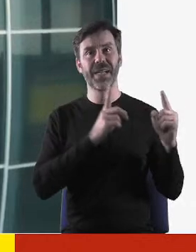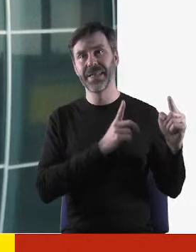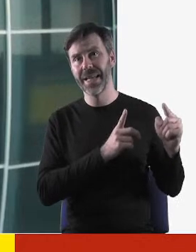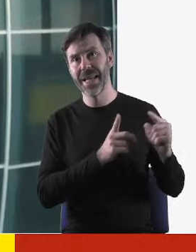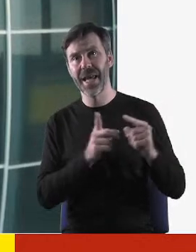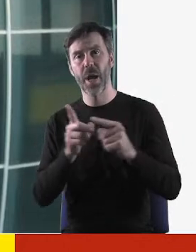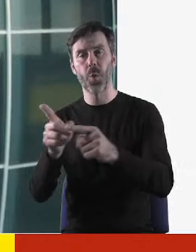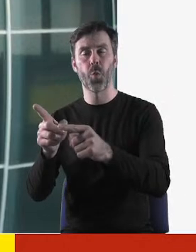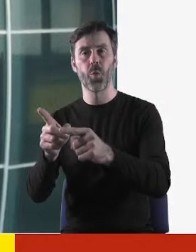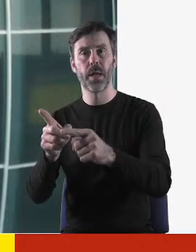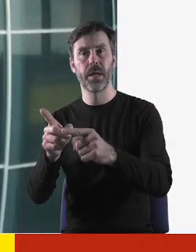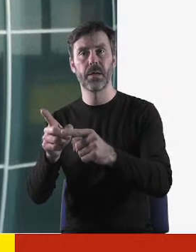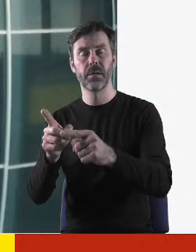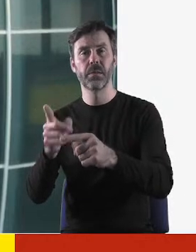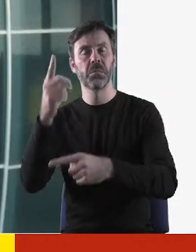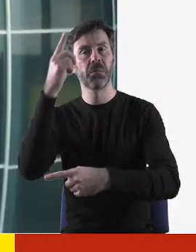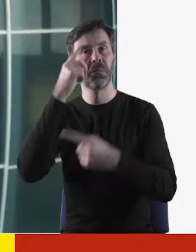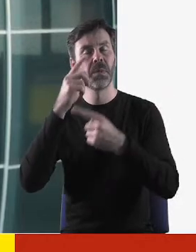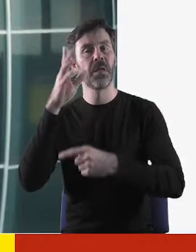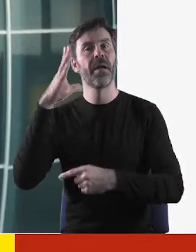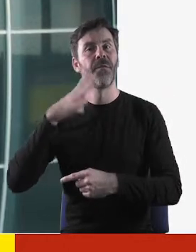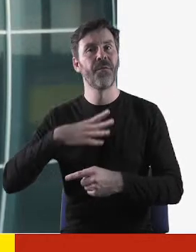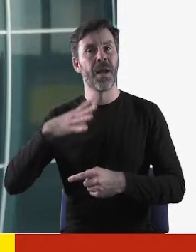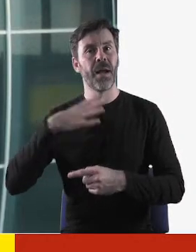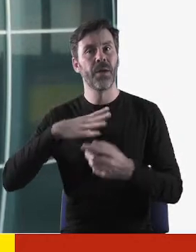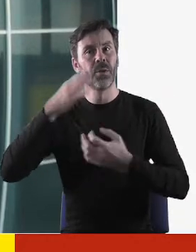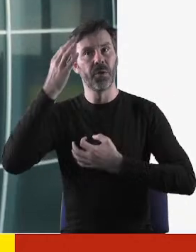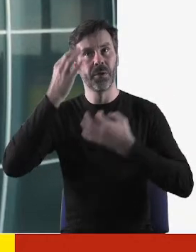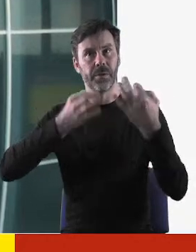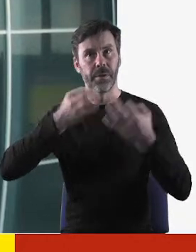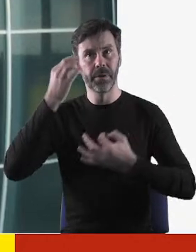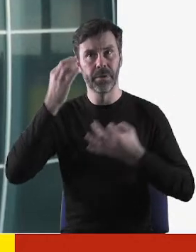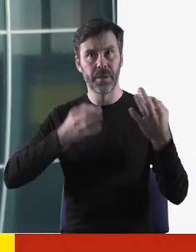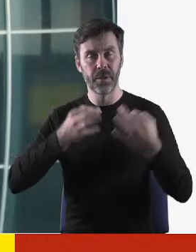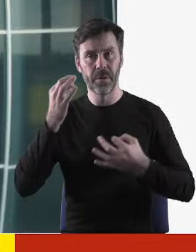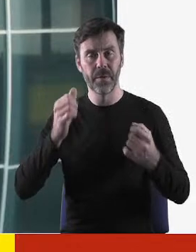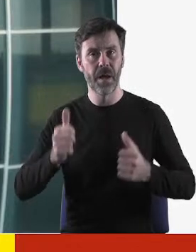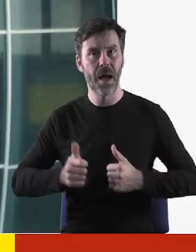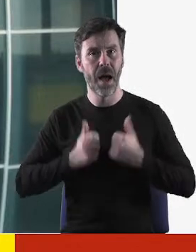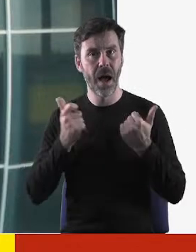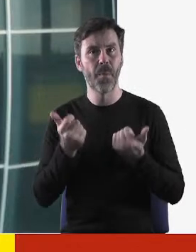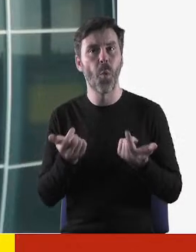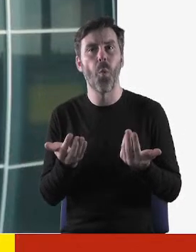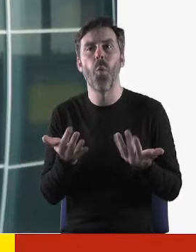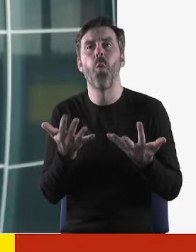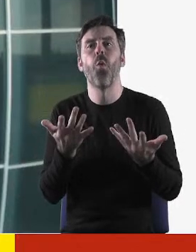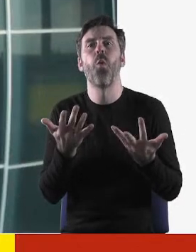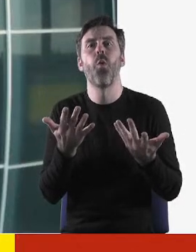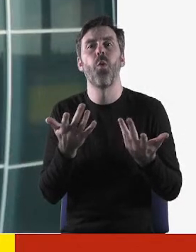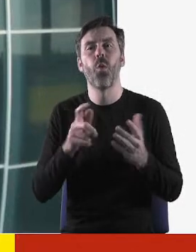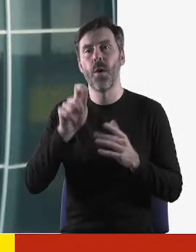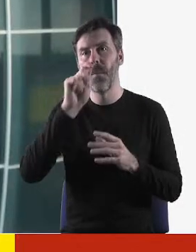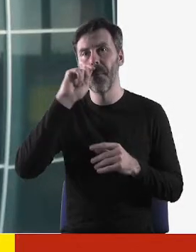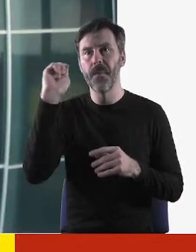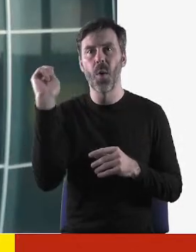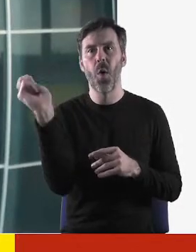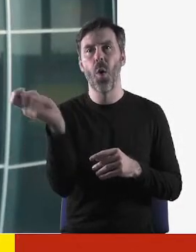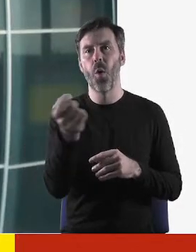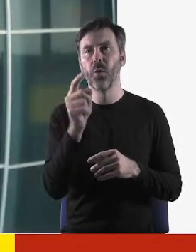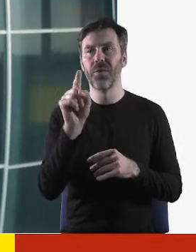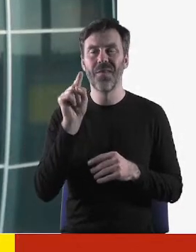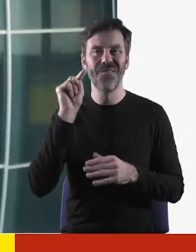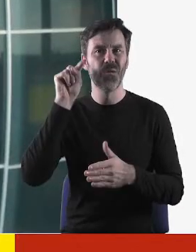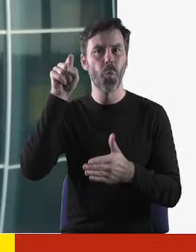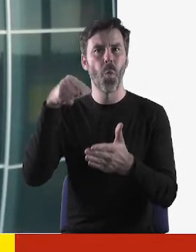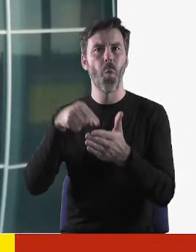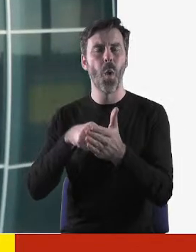emocje. Myślę, że warto byłoby się zastanowić nad tym, aby ułatwić mieszkańcom naszego regionu podróż w tamtym właśnie